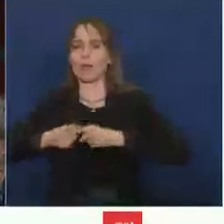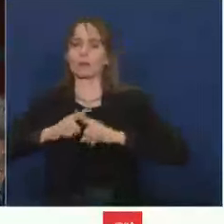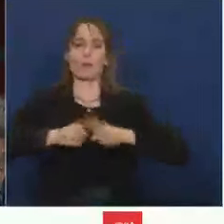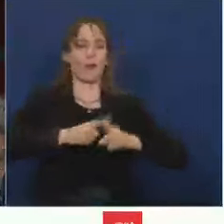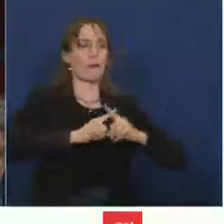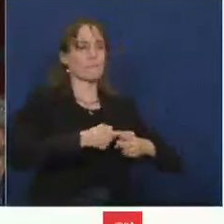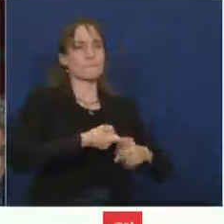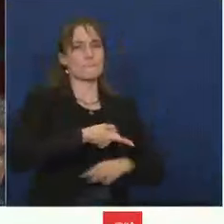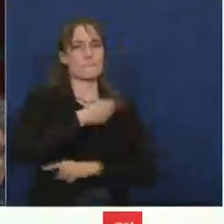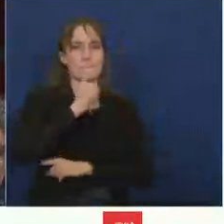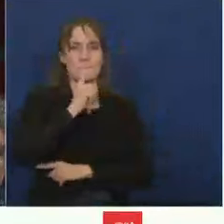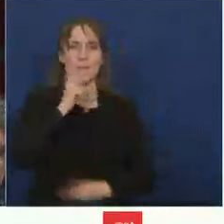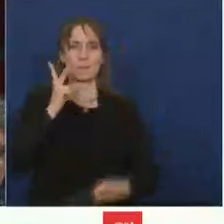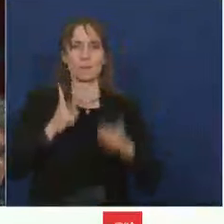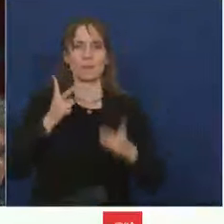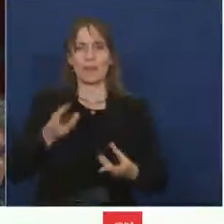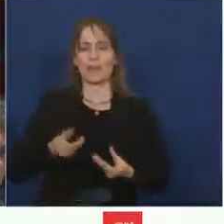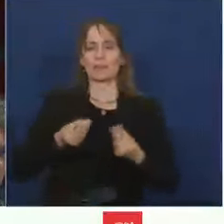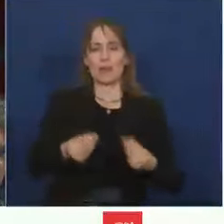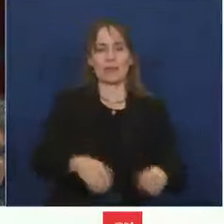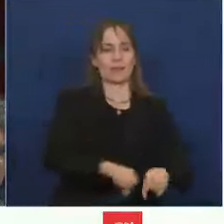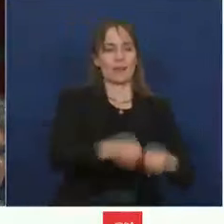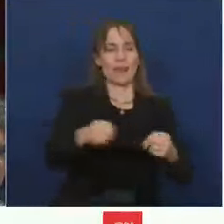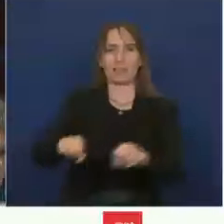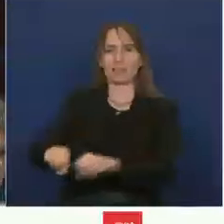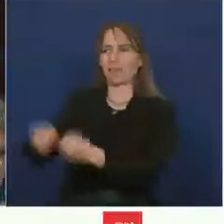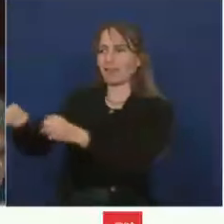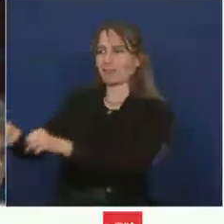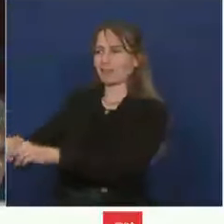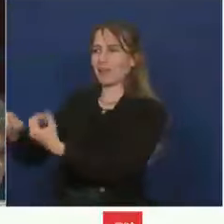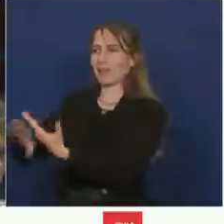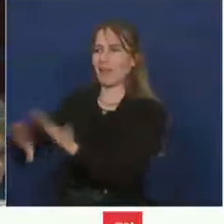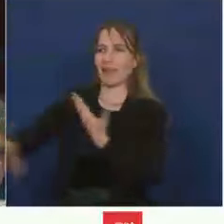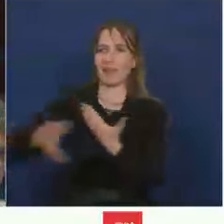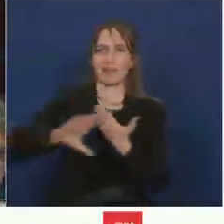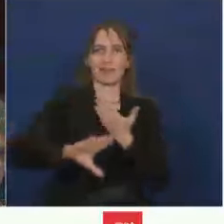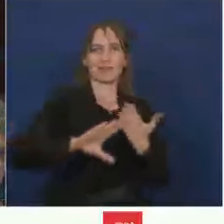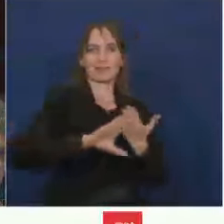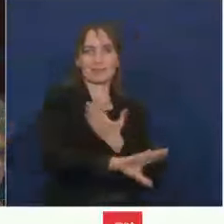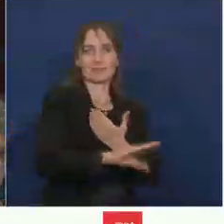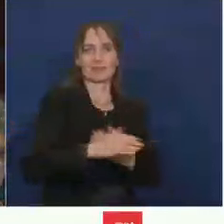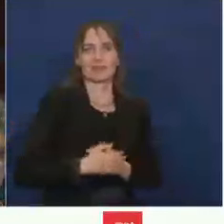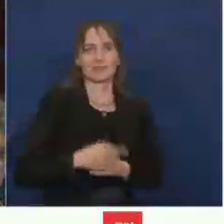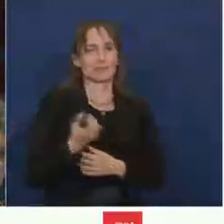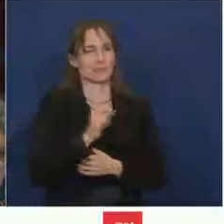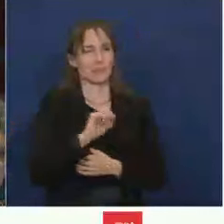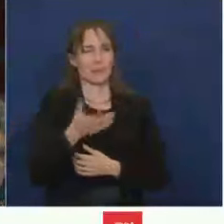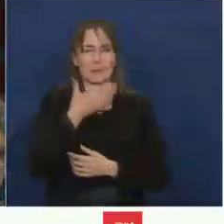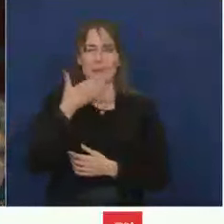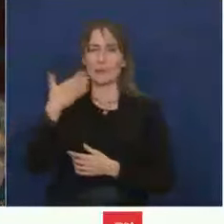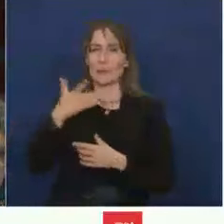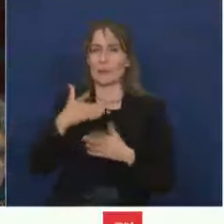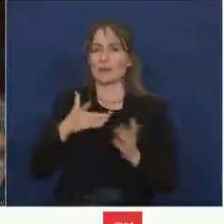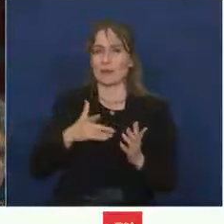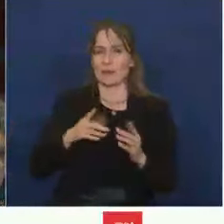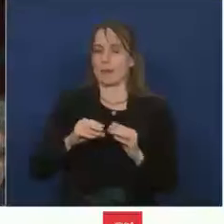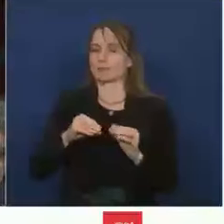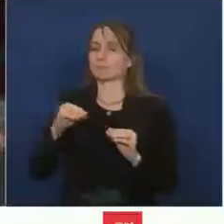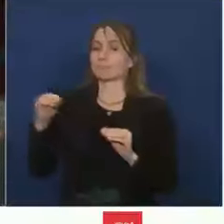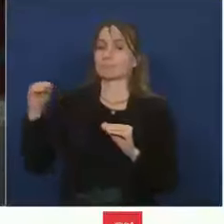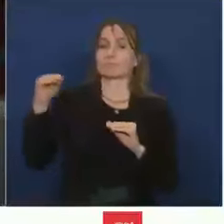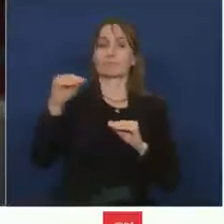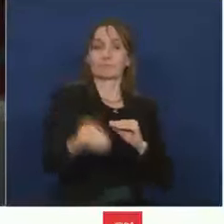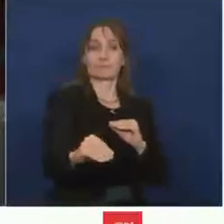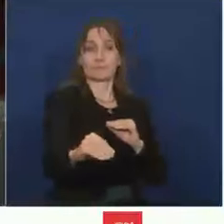diviser notre conseil pour ne les exposer qu'ensuite, en d'autres lieux de débat, lorsque, je l'espère, nous aurons